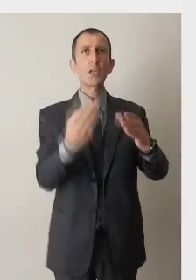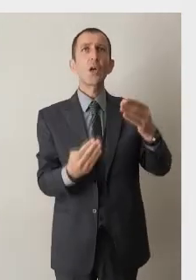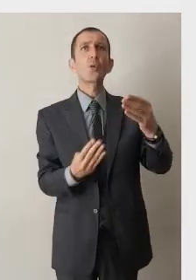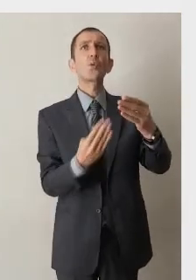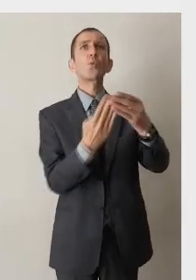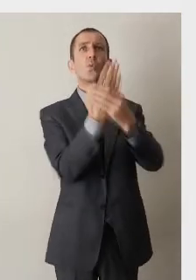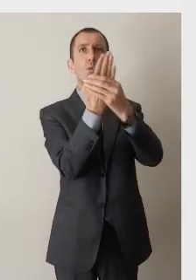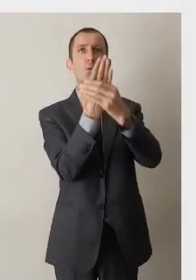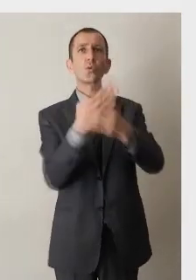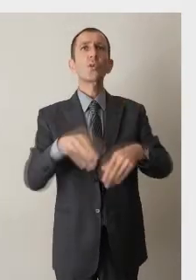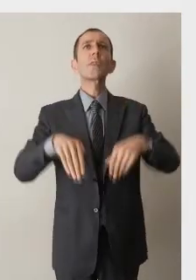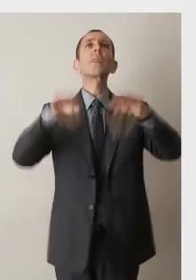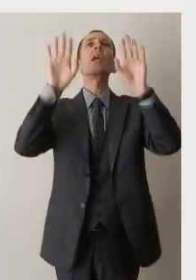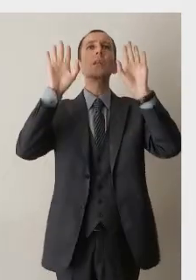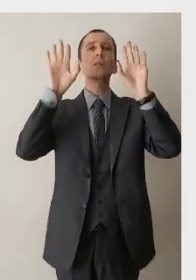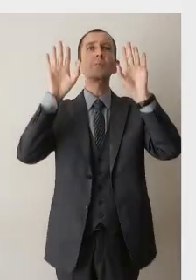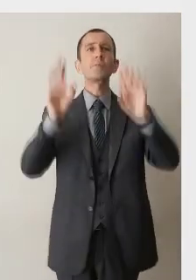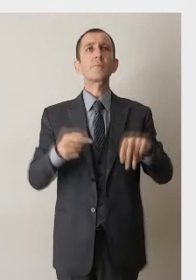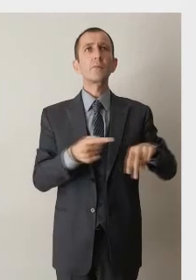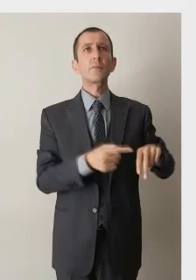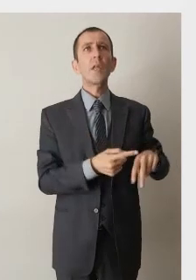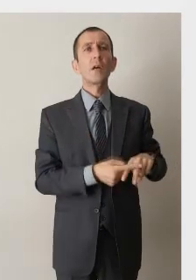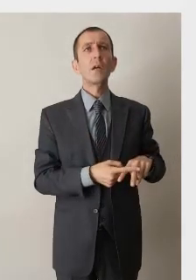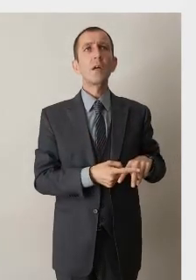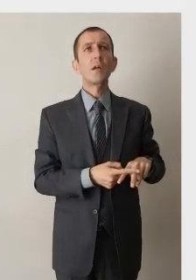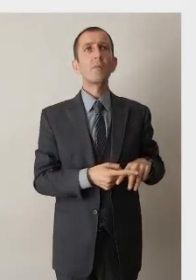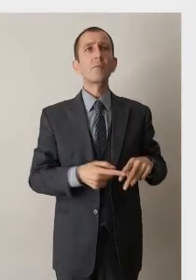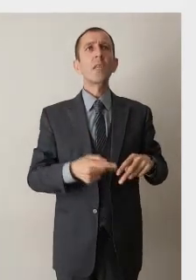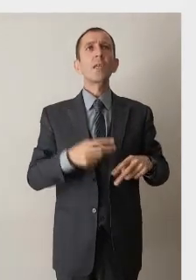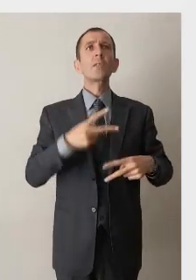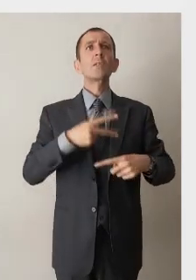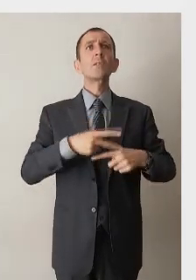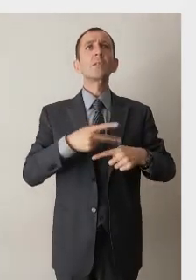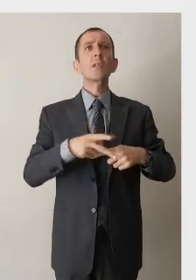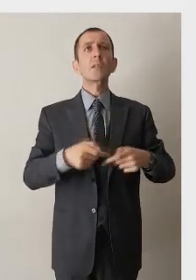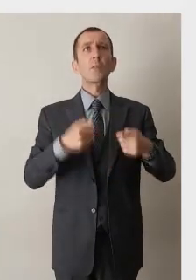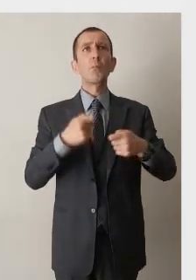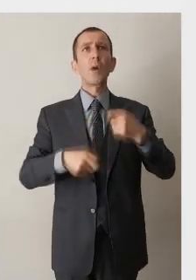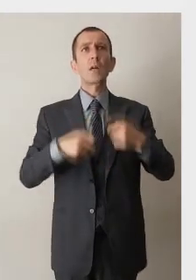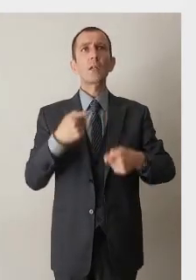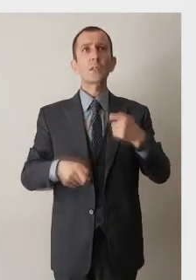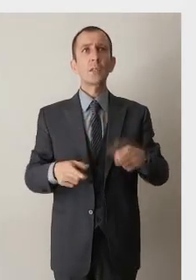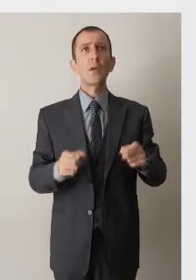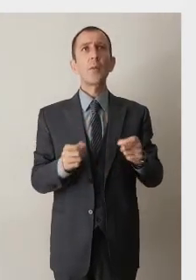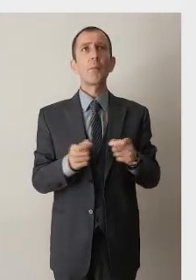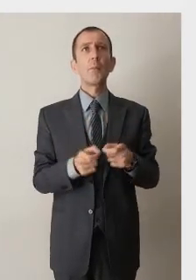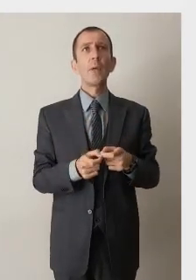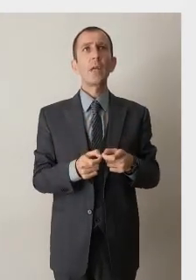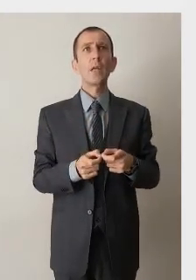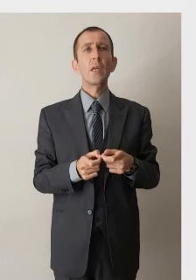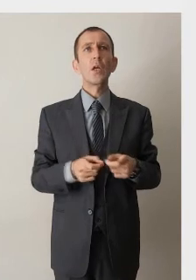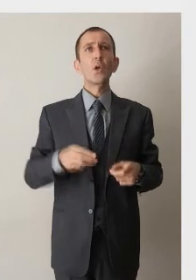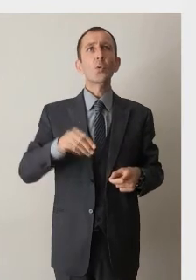Toprak mahsulleri tarımı destekleyen bir kuruluştur. Fisko Birlik ve Çiko Birlik de tarımı destekleyen bir kuruluştur. Fakat